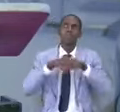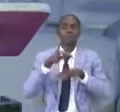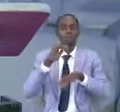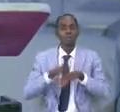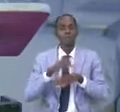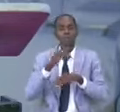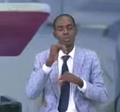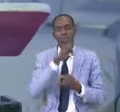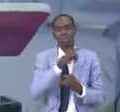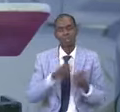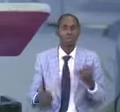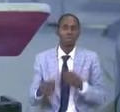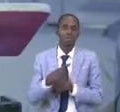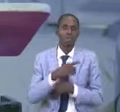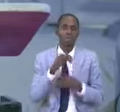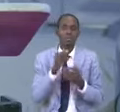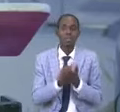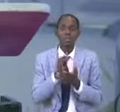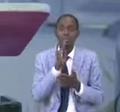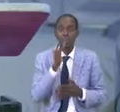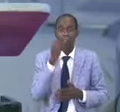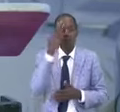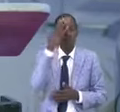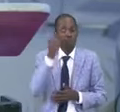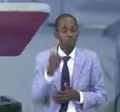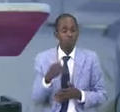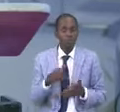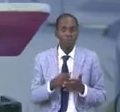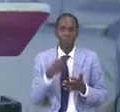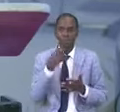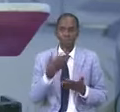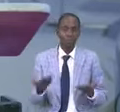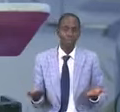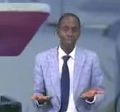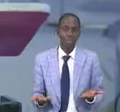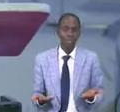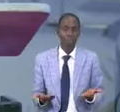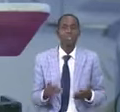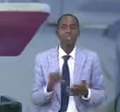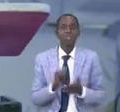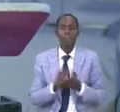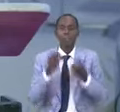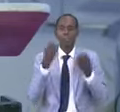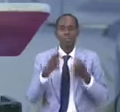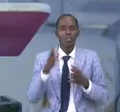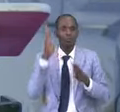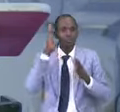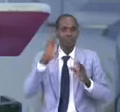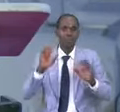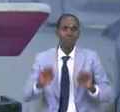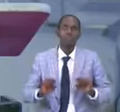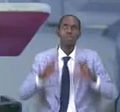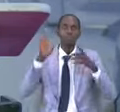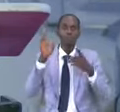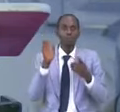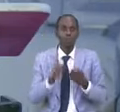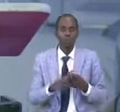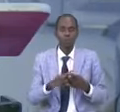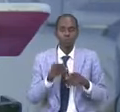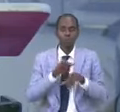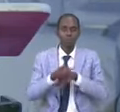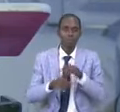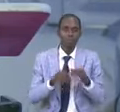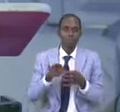pourquoi plusieurs attachants séducteurs des doctrines de démontage hypocrite de faux docteur